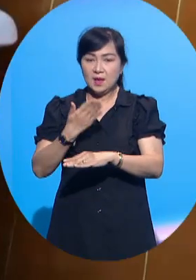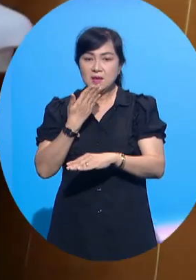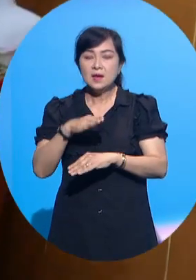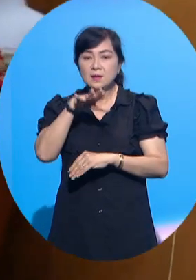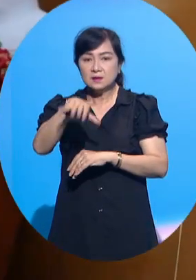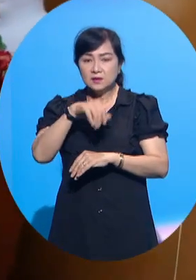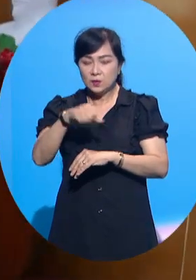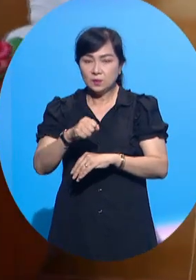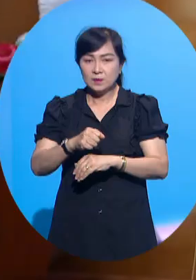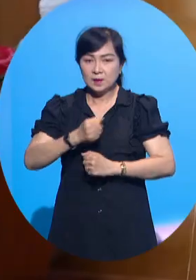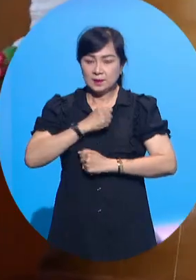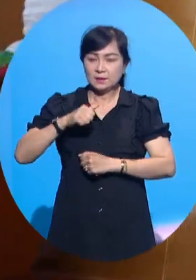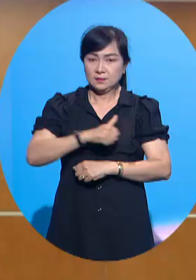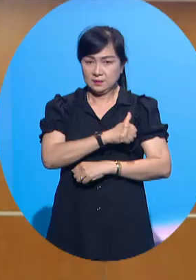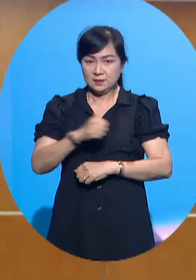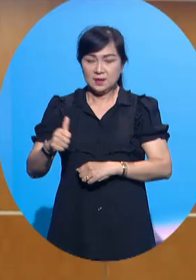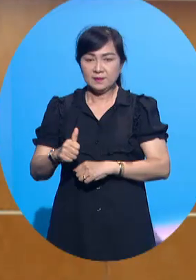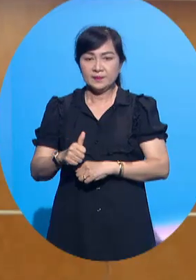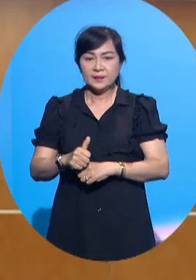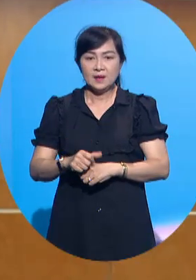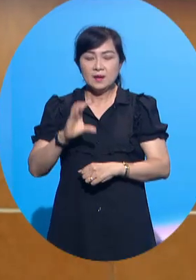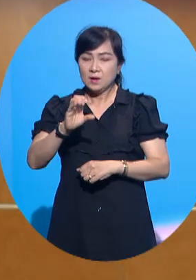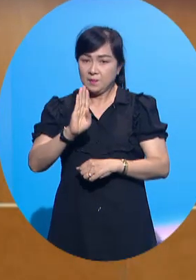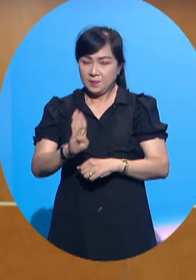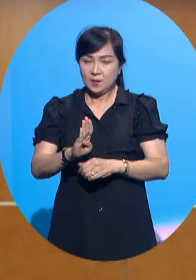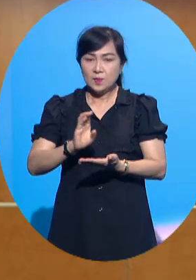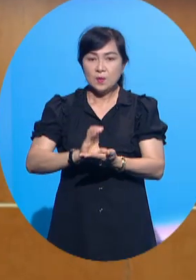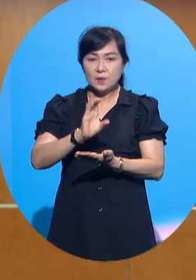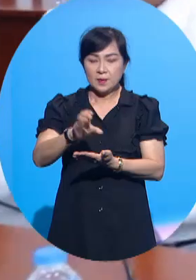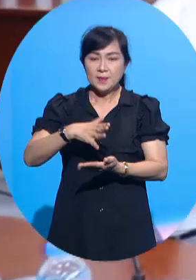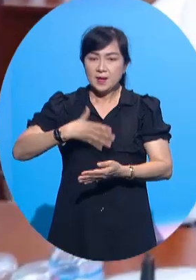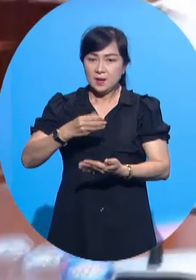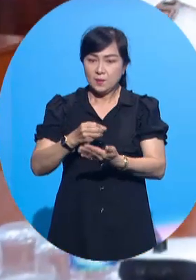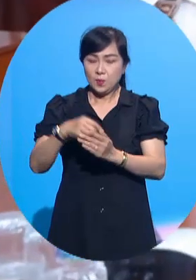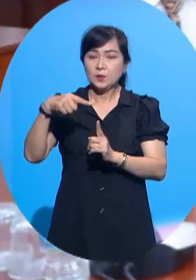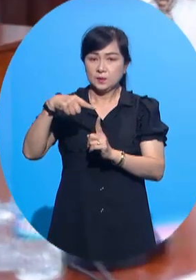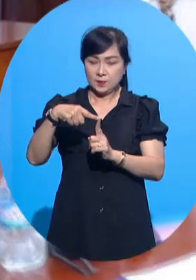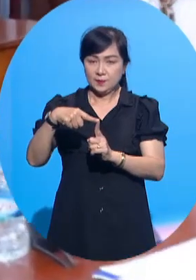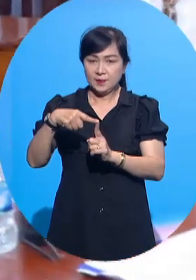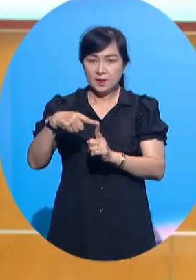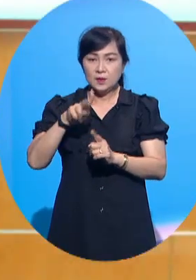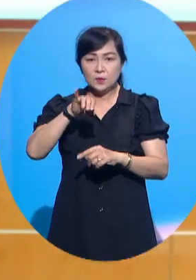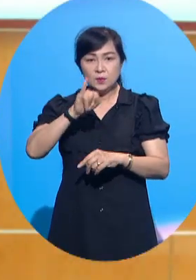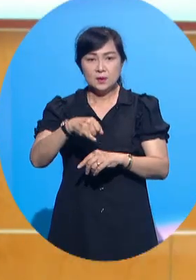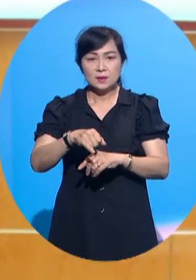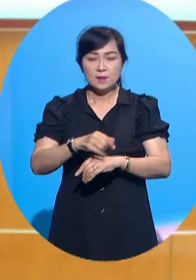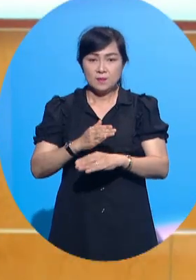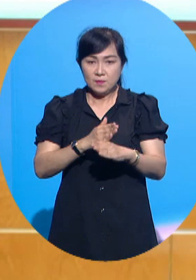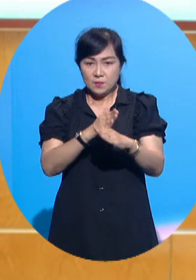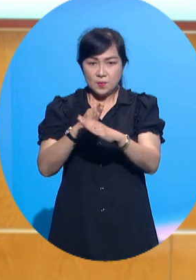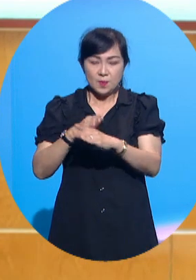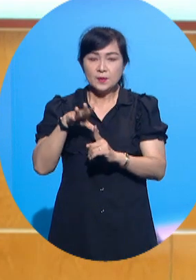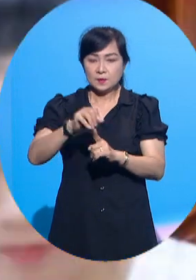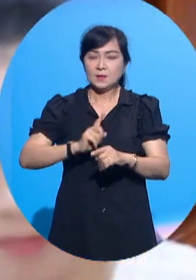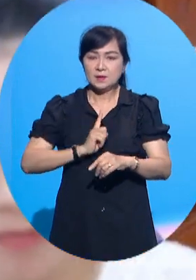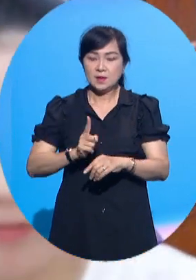dụng thân thiện với người tiêu dùng nền tảng C Bell không chỉ cung cấp các tiện ích mua sắm trực tuyến mà còn chú trọng đến việc bảo mật thông tin cá